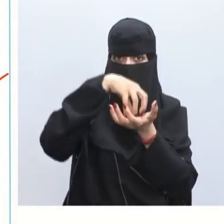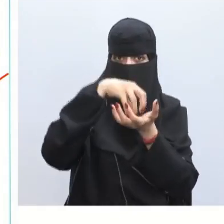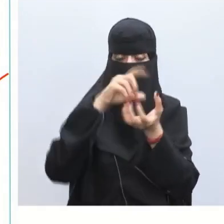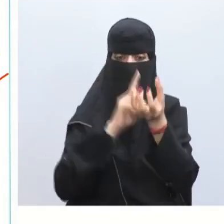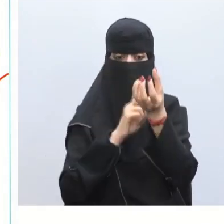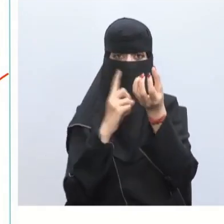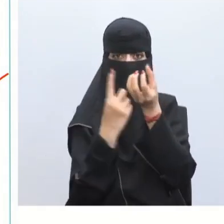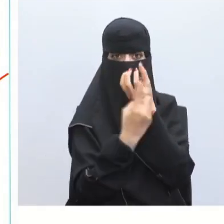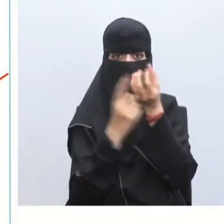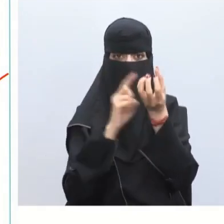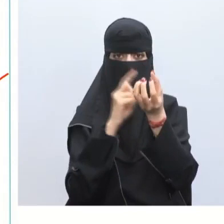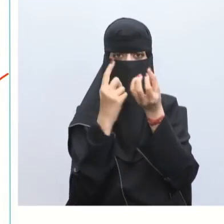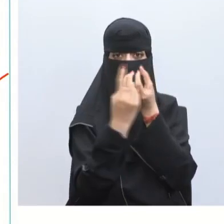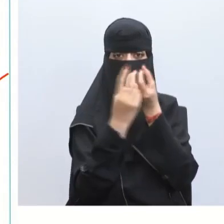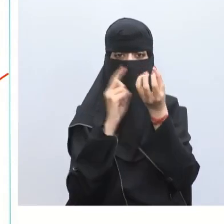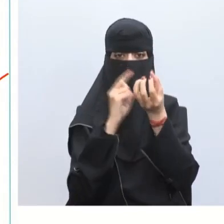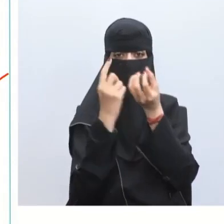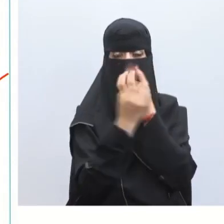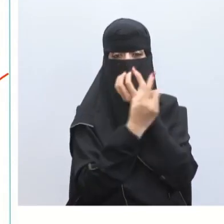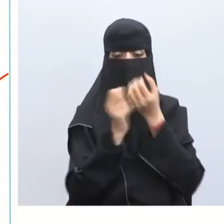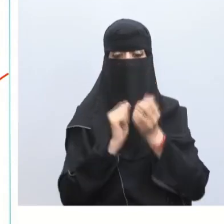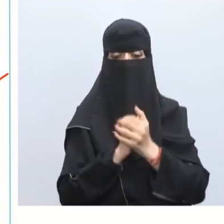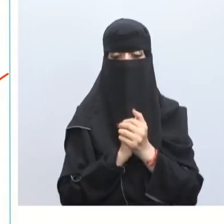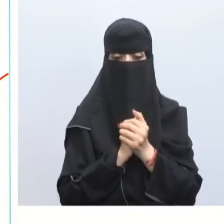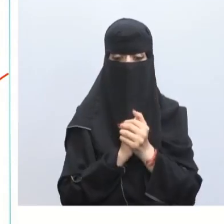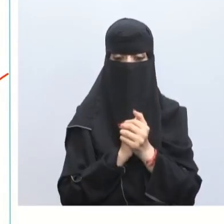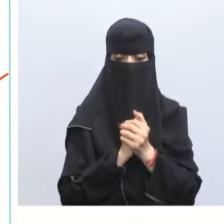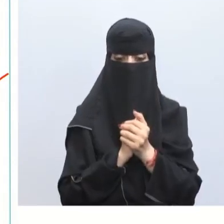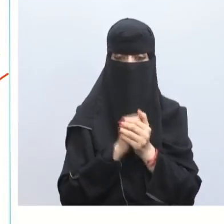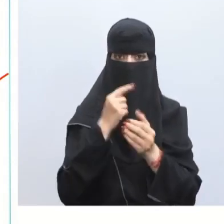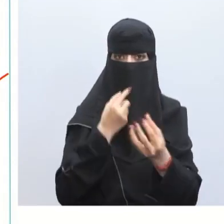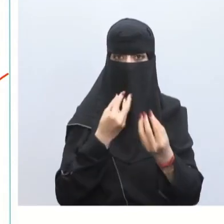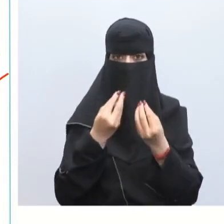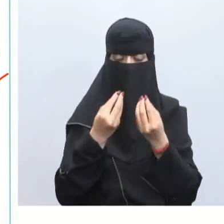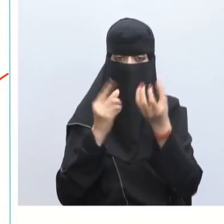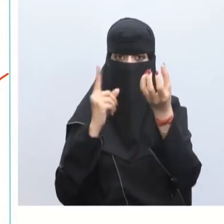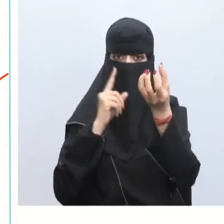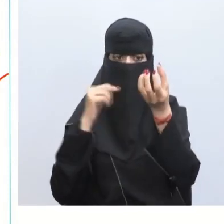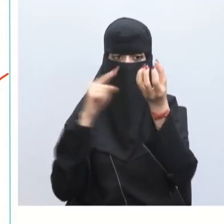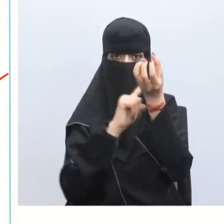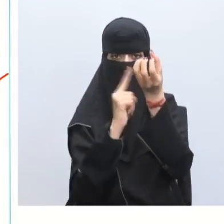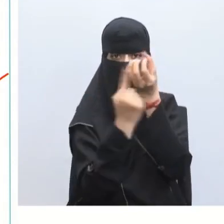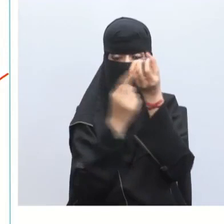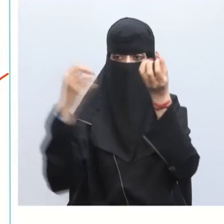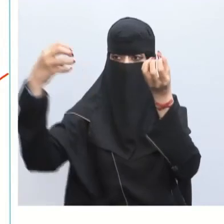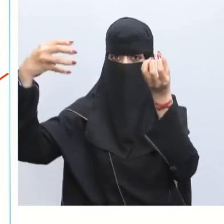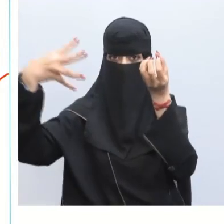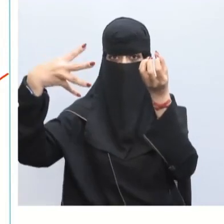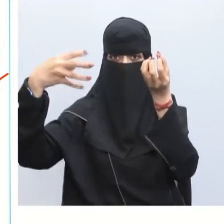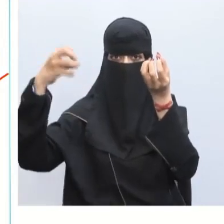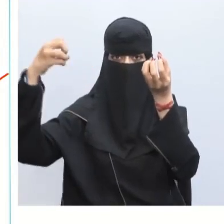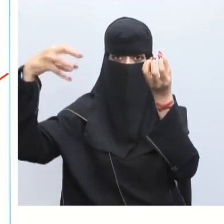بالنسبه لدوائر العرض تتعامد اشعه